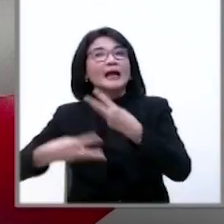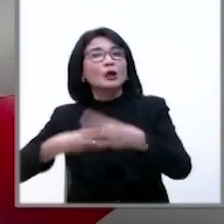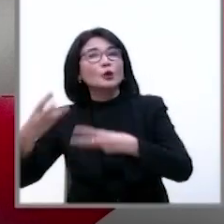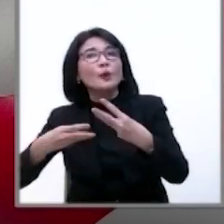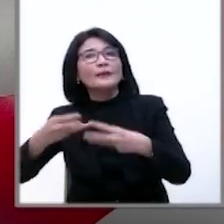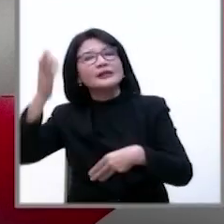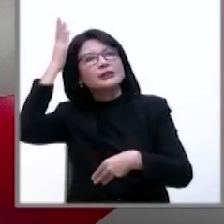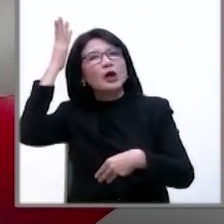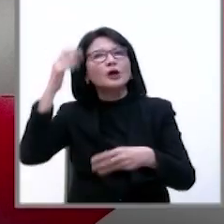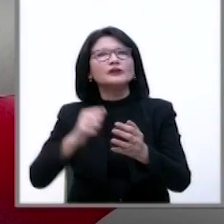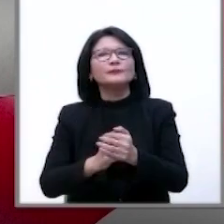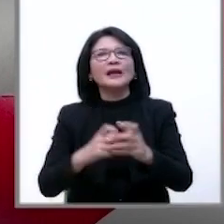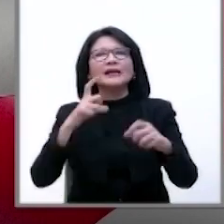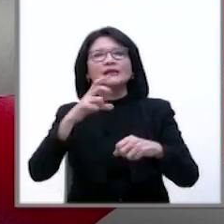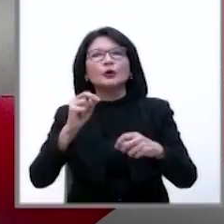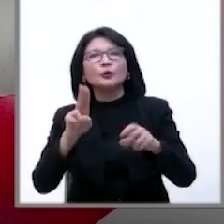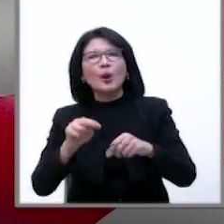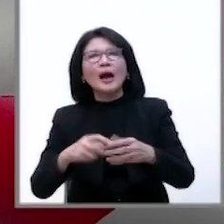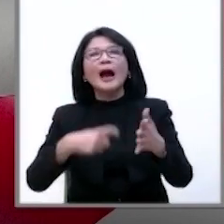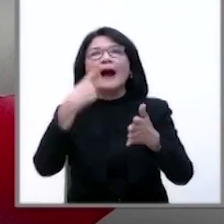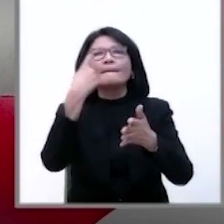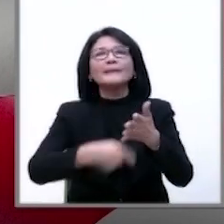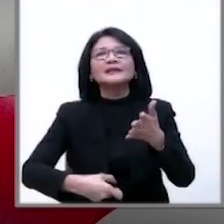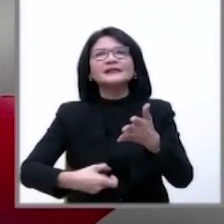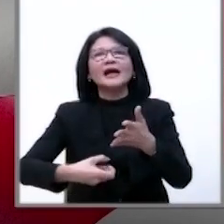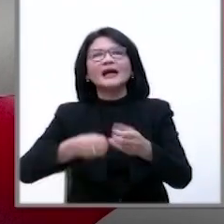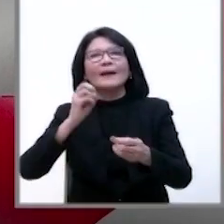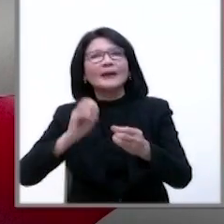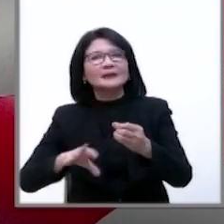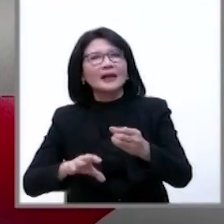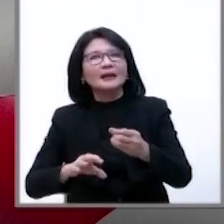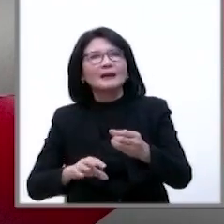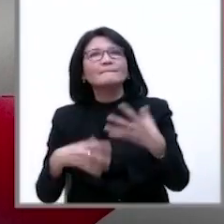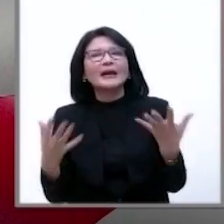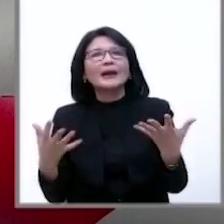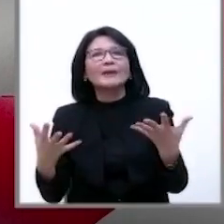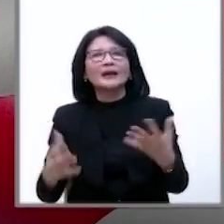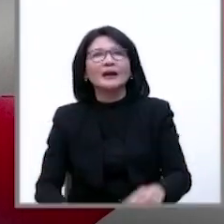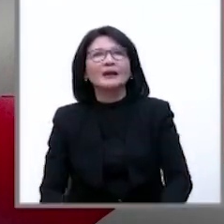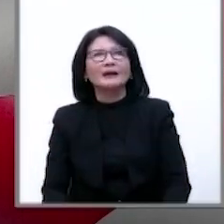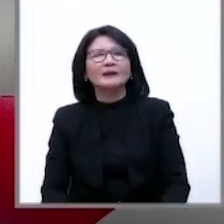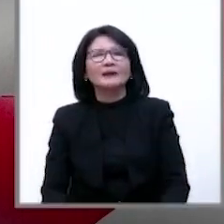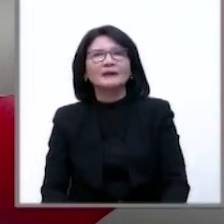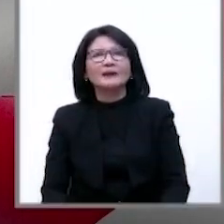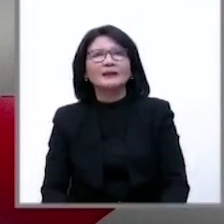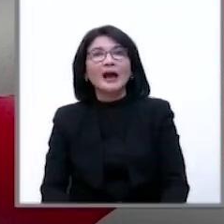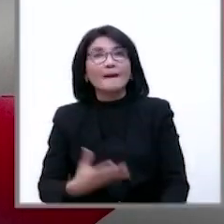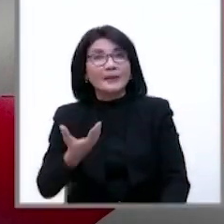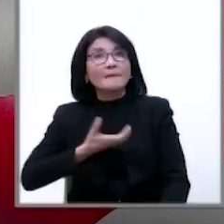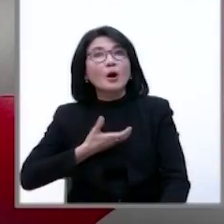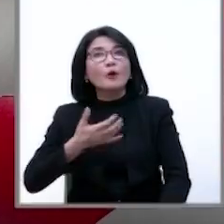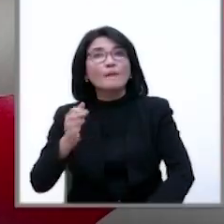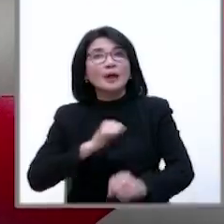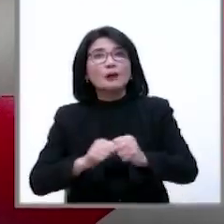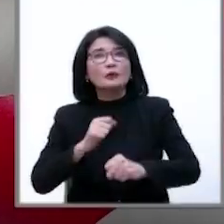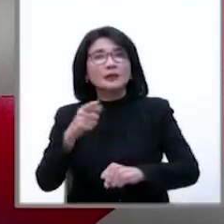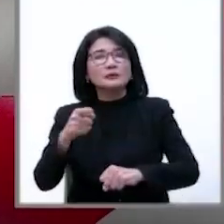karbon pajak limbah dan sebagainya Bagaimana apaak mau melakukan